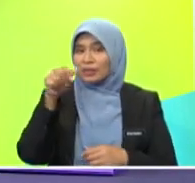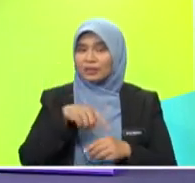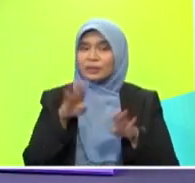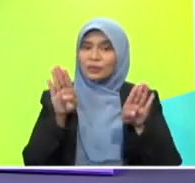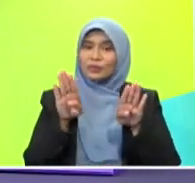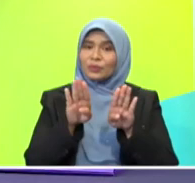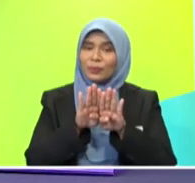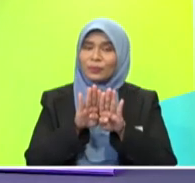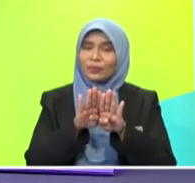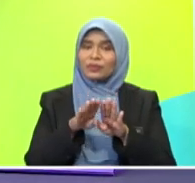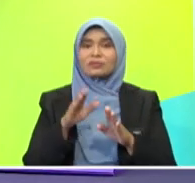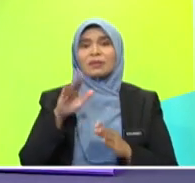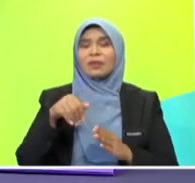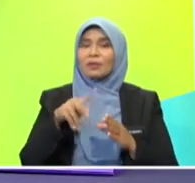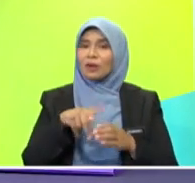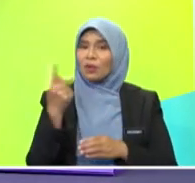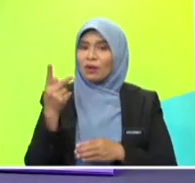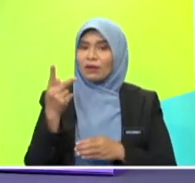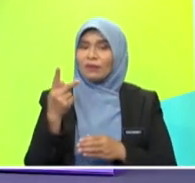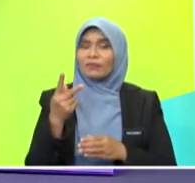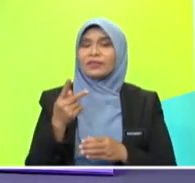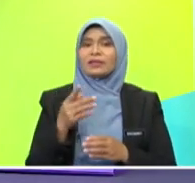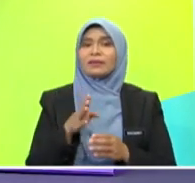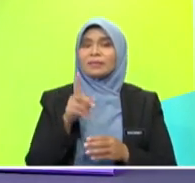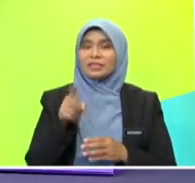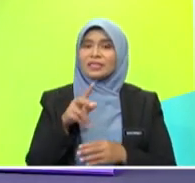sebelum keluar dan juga memastikan